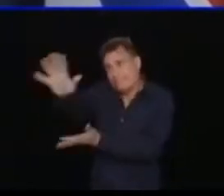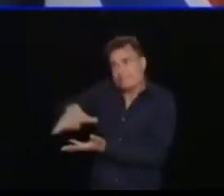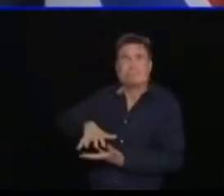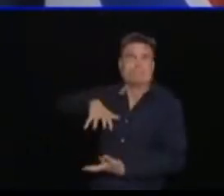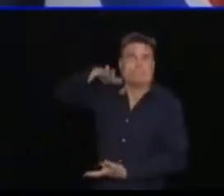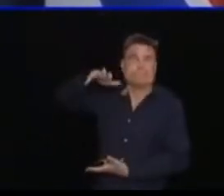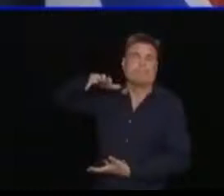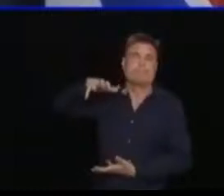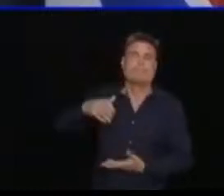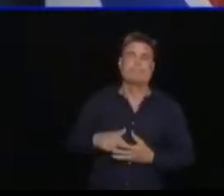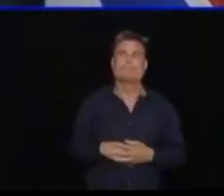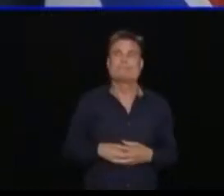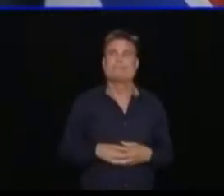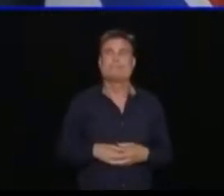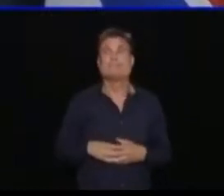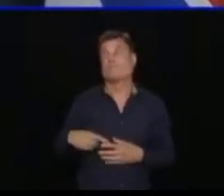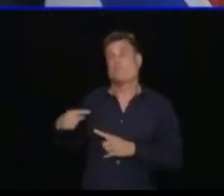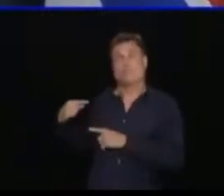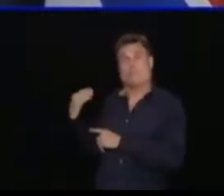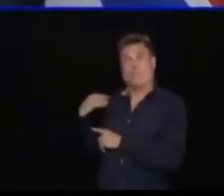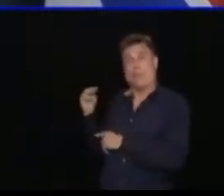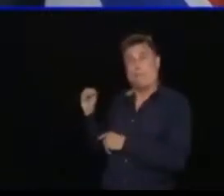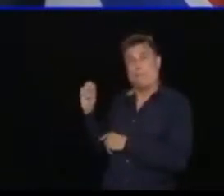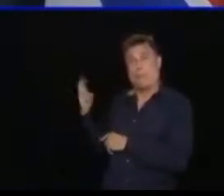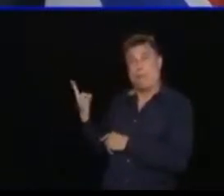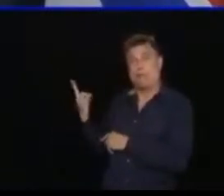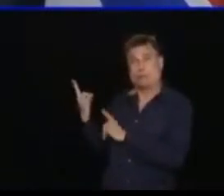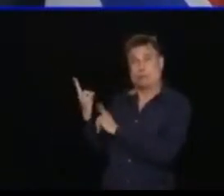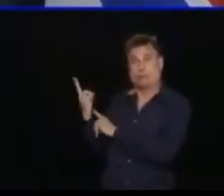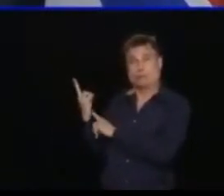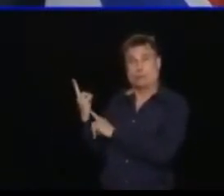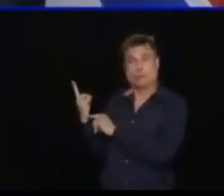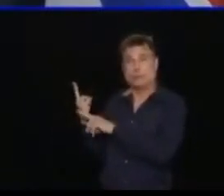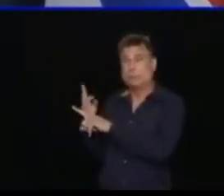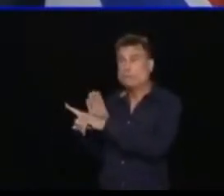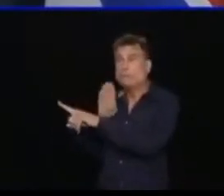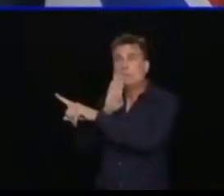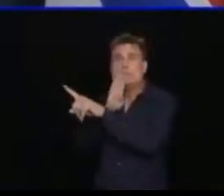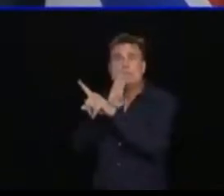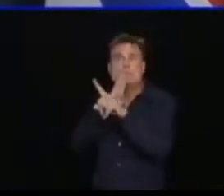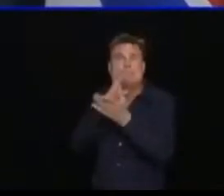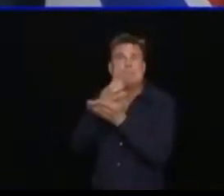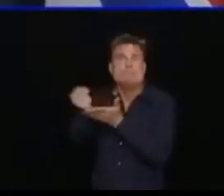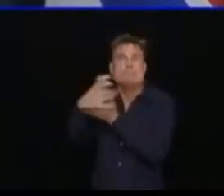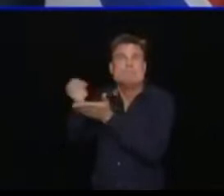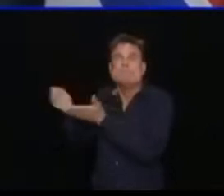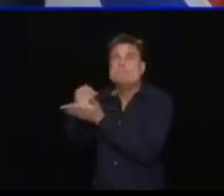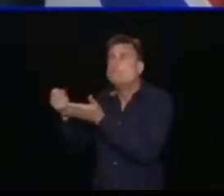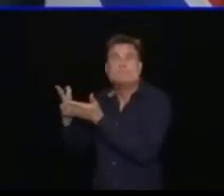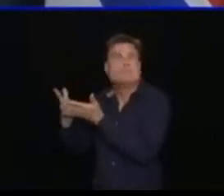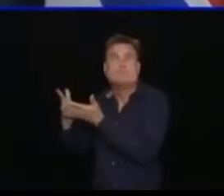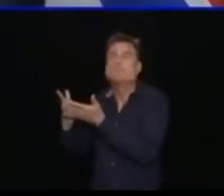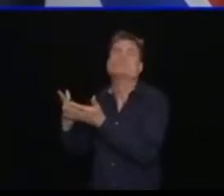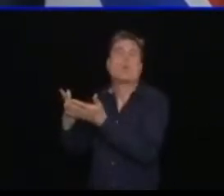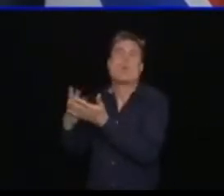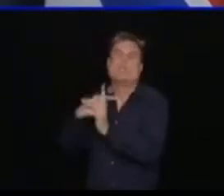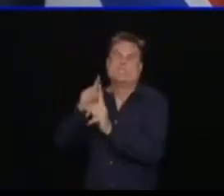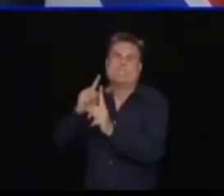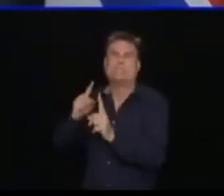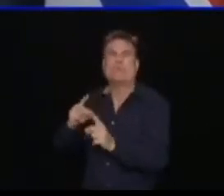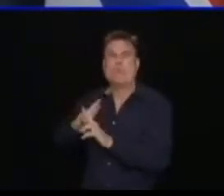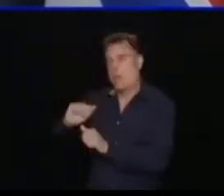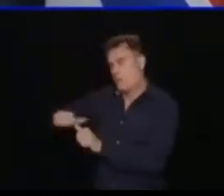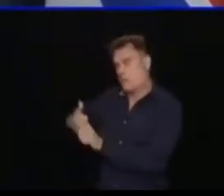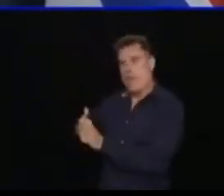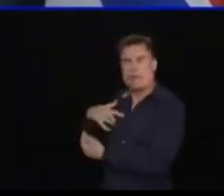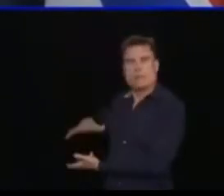3月份以后，我们的这个供应链都是修改了我们也增加了很多我们也是快速的